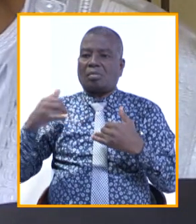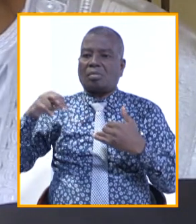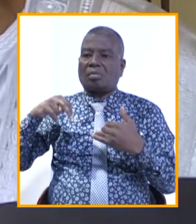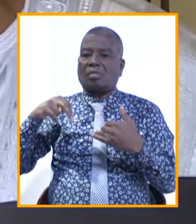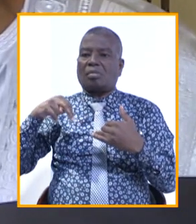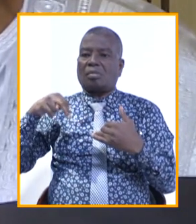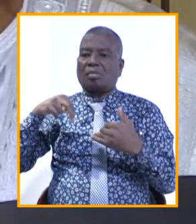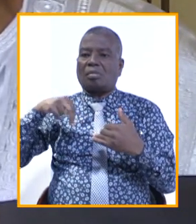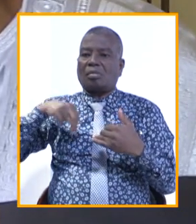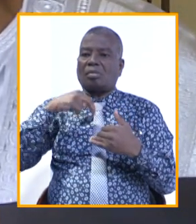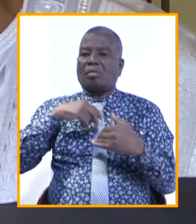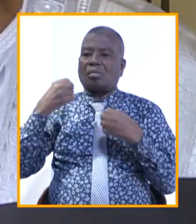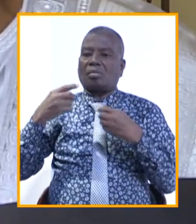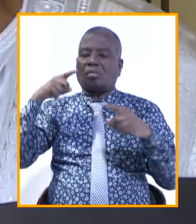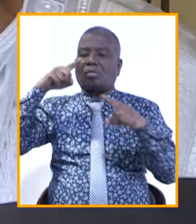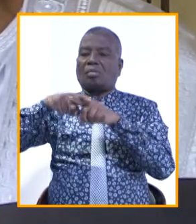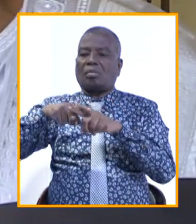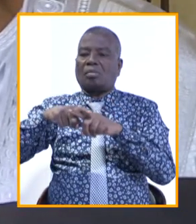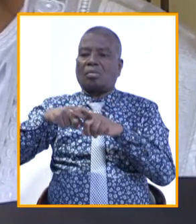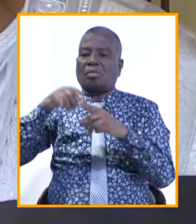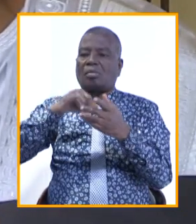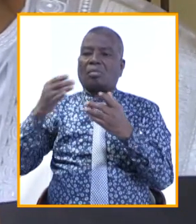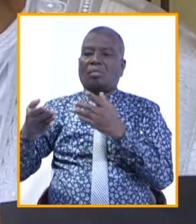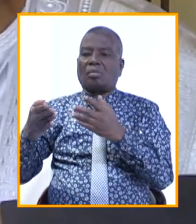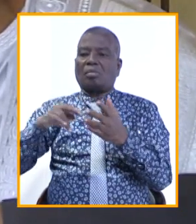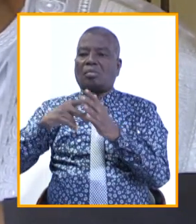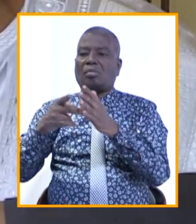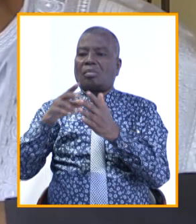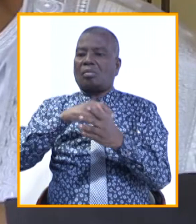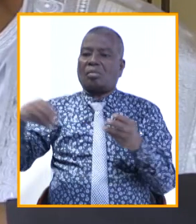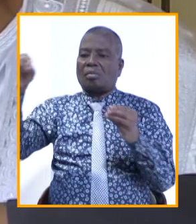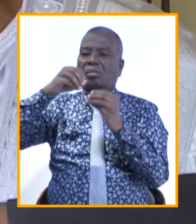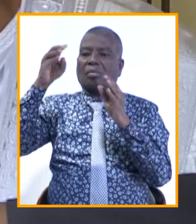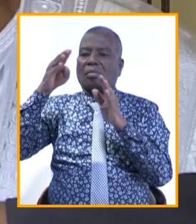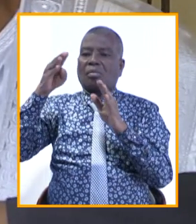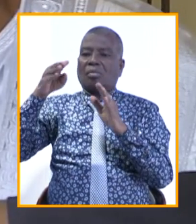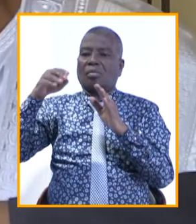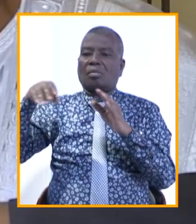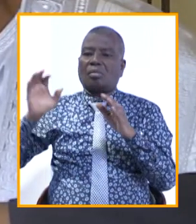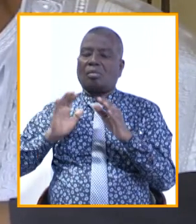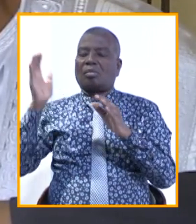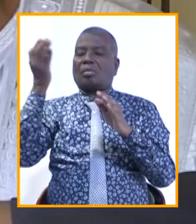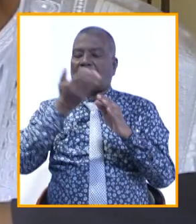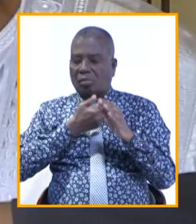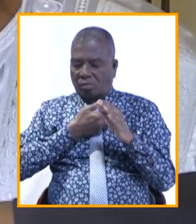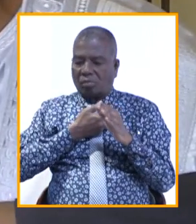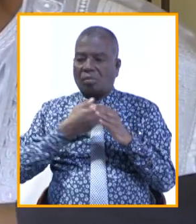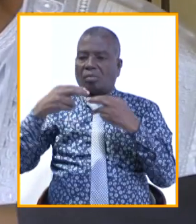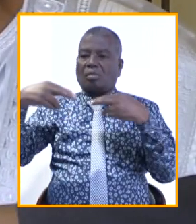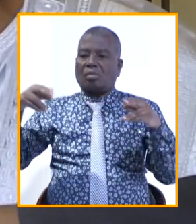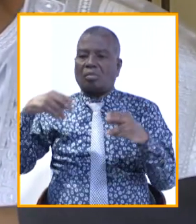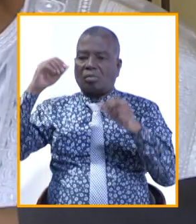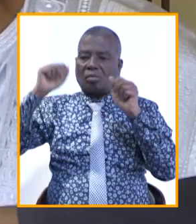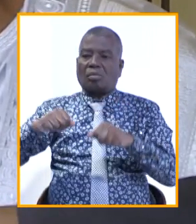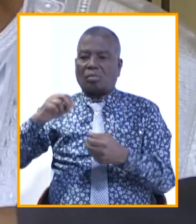sommes confrontés à de nombreux défis, cela fait sens que nous renforcions nos relations, que nous puissions échanger nos